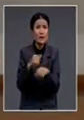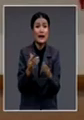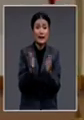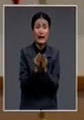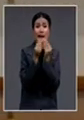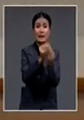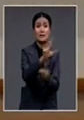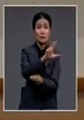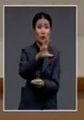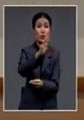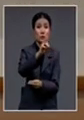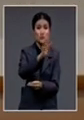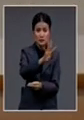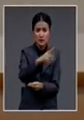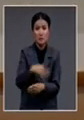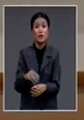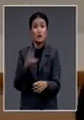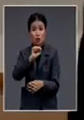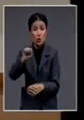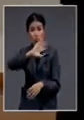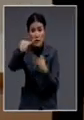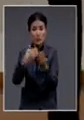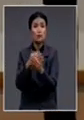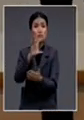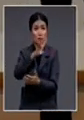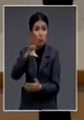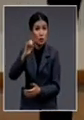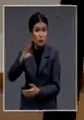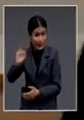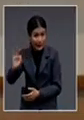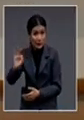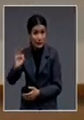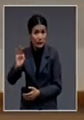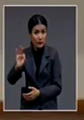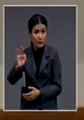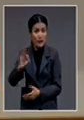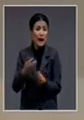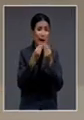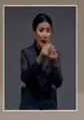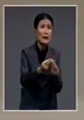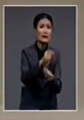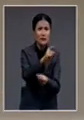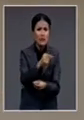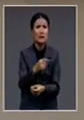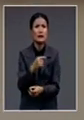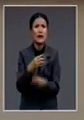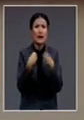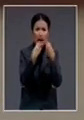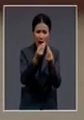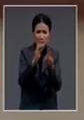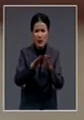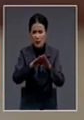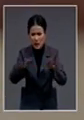คนจากจำนวนส.ส.ทั้งหมดในรัฐสภามีอยู่709คนคะแนนเสียงที่เป็นมินิมัมคือเกณฑ์ขั้นต่ำที่ต้องผ่านคะแ